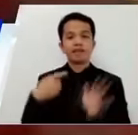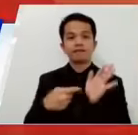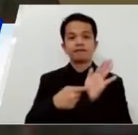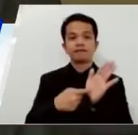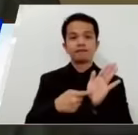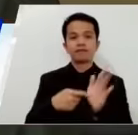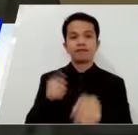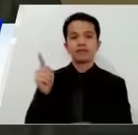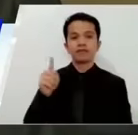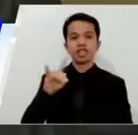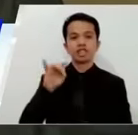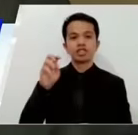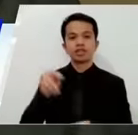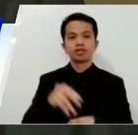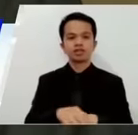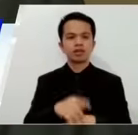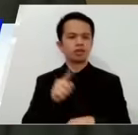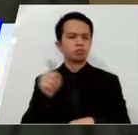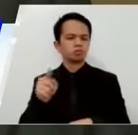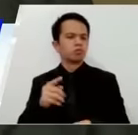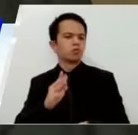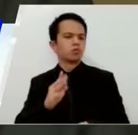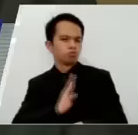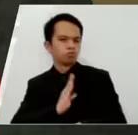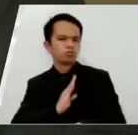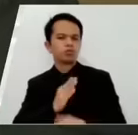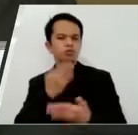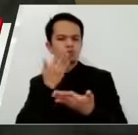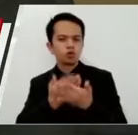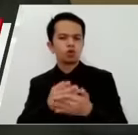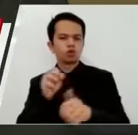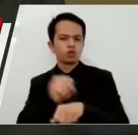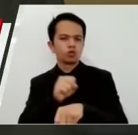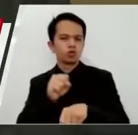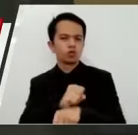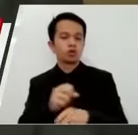Ward. Ang bait-bait niya po, masarap siyang ka-work. Lahat po namang guest po